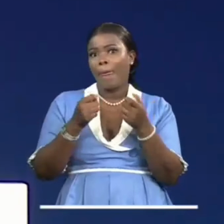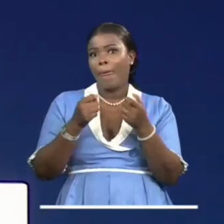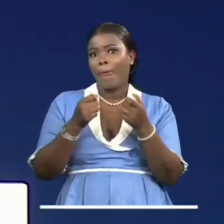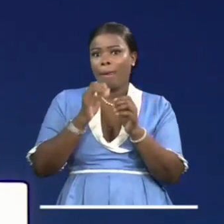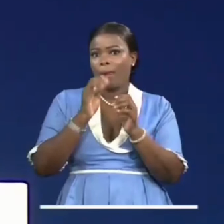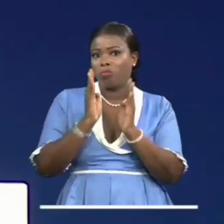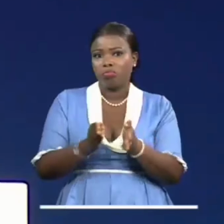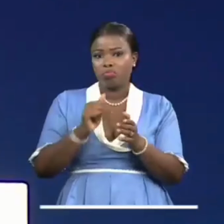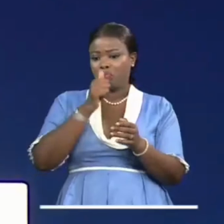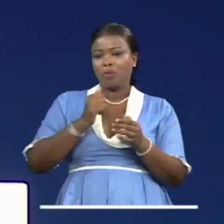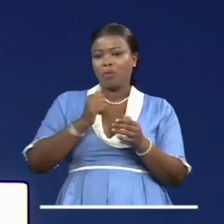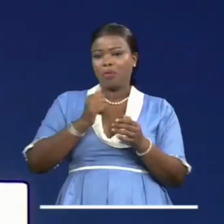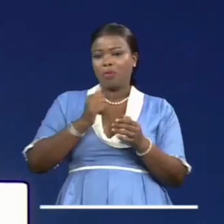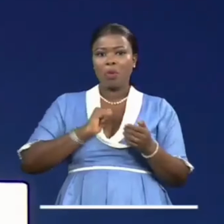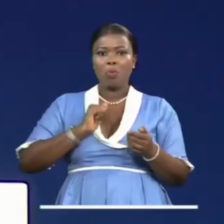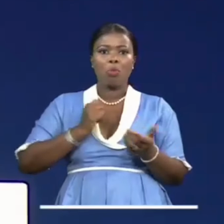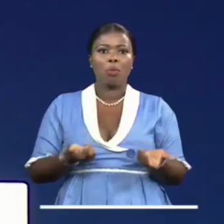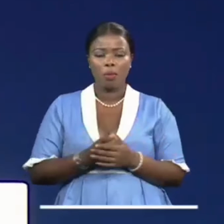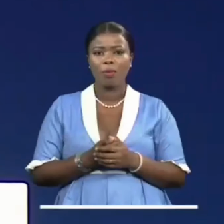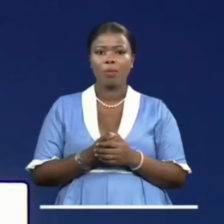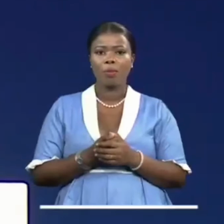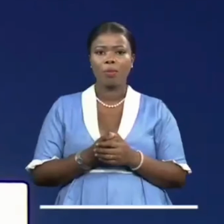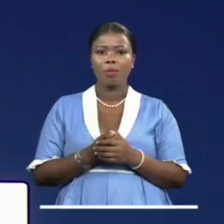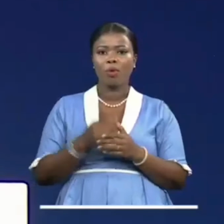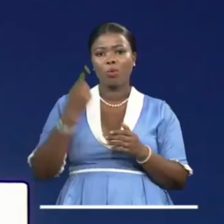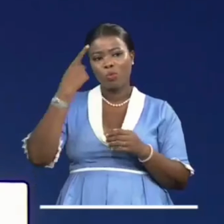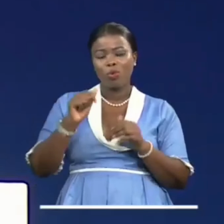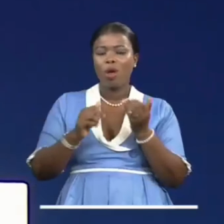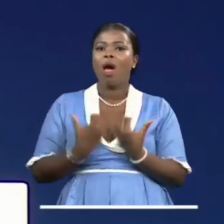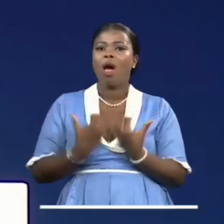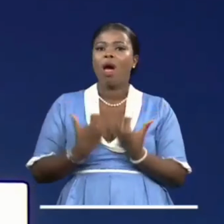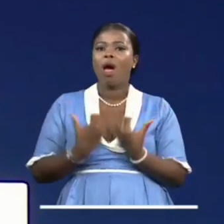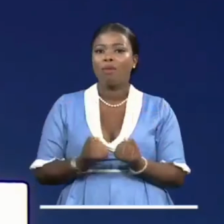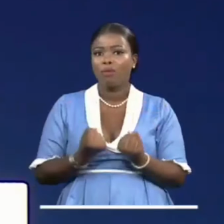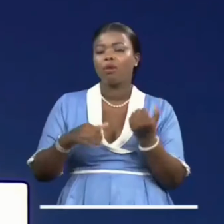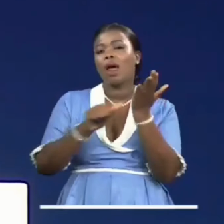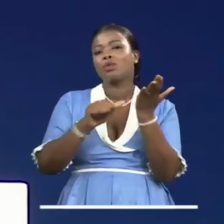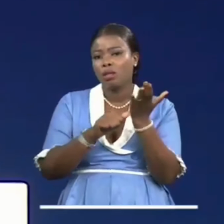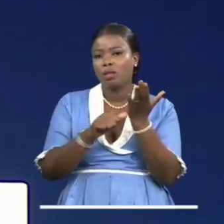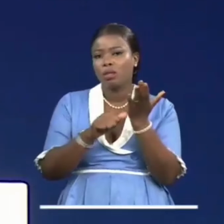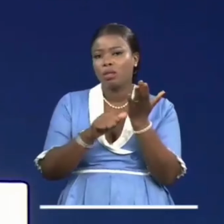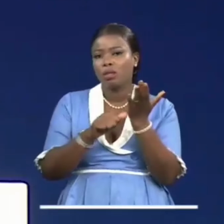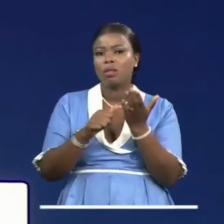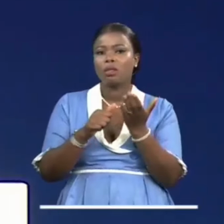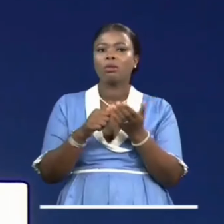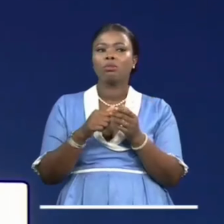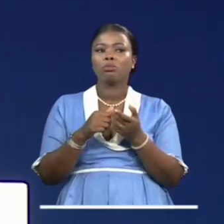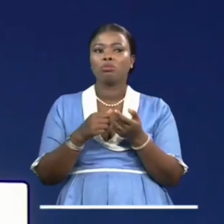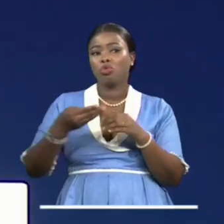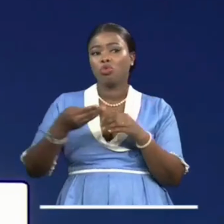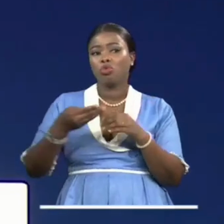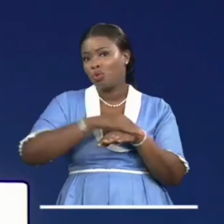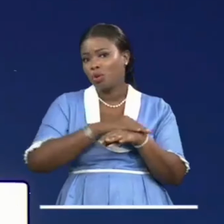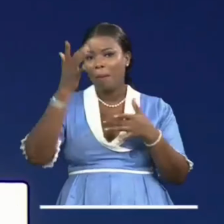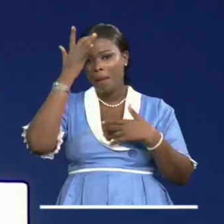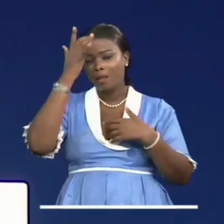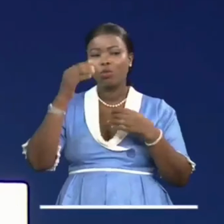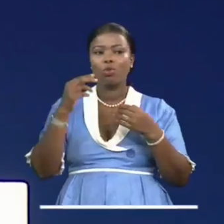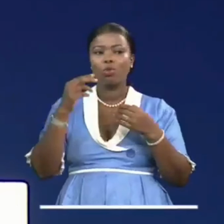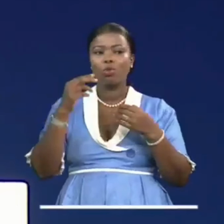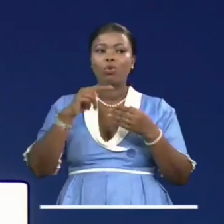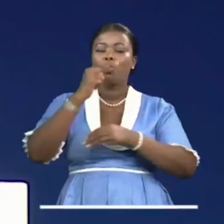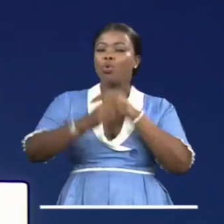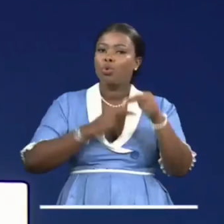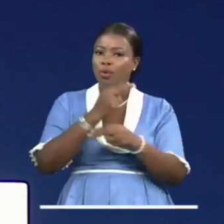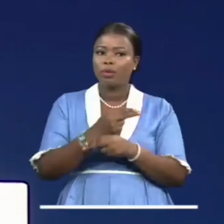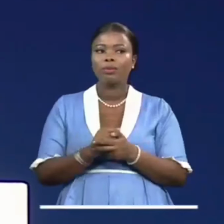couverture maladie ou pour pouvoir bénéficier d'une pension de retraite en chauffeur de taxi à Dakar